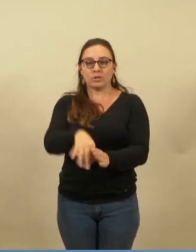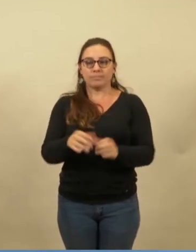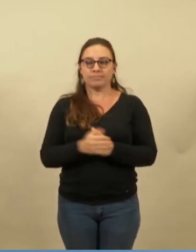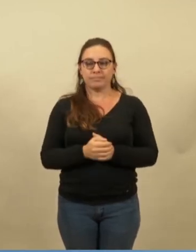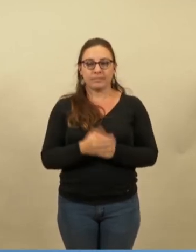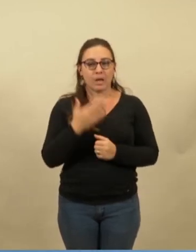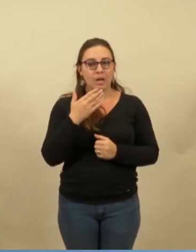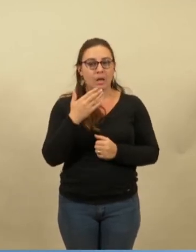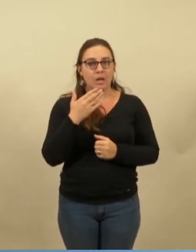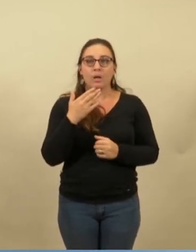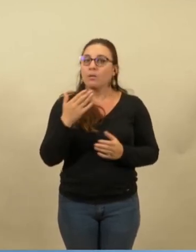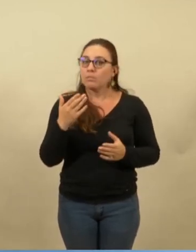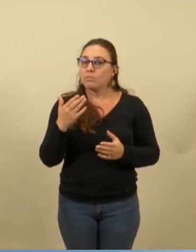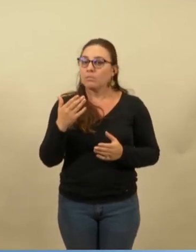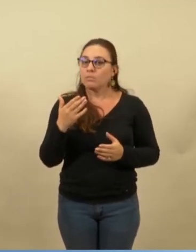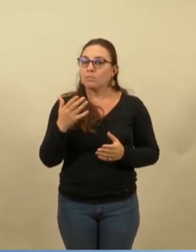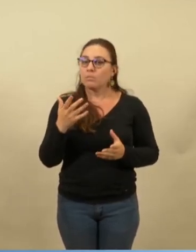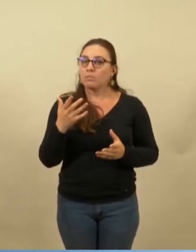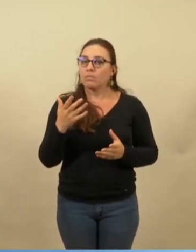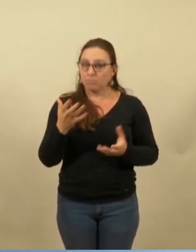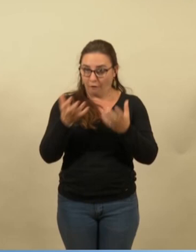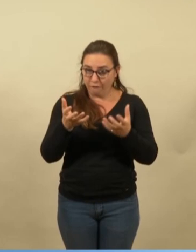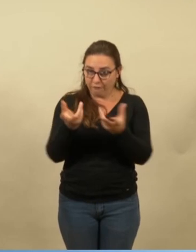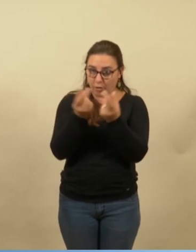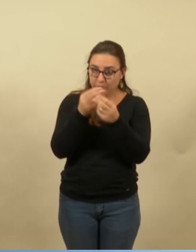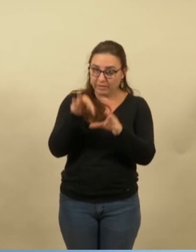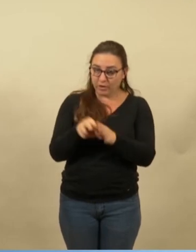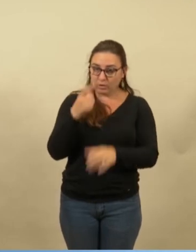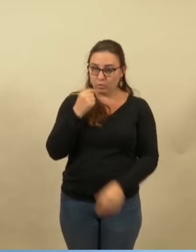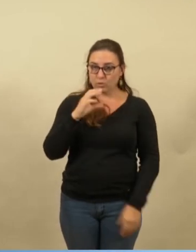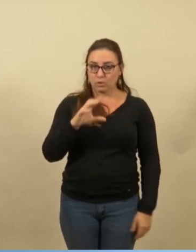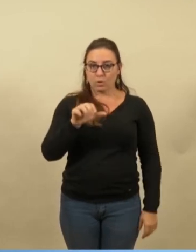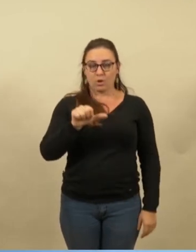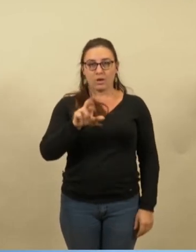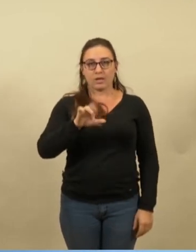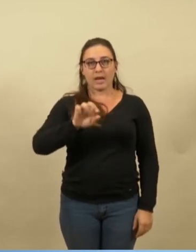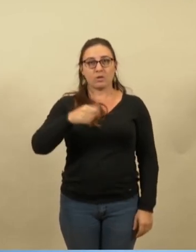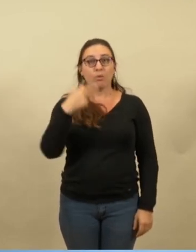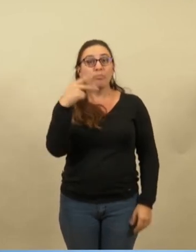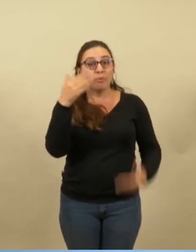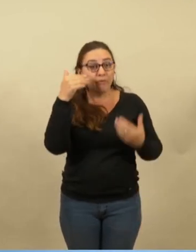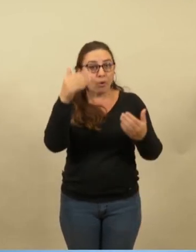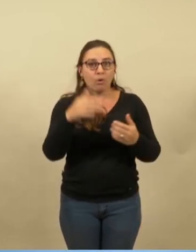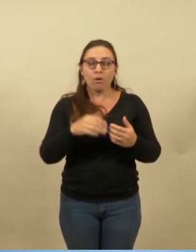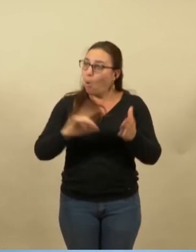êtes une explication de vote monsieur Carignon sur votre vœu